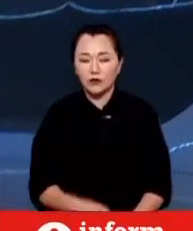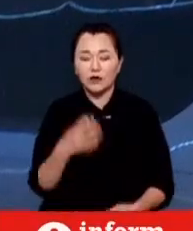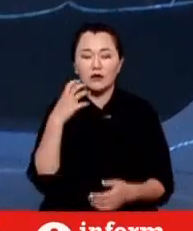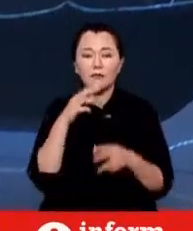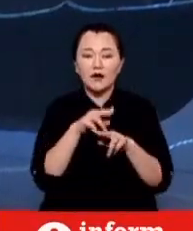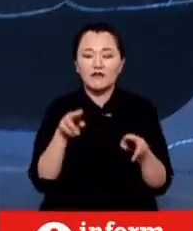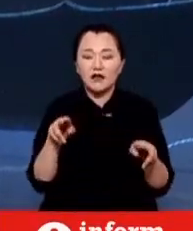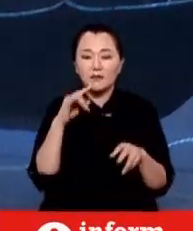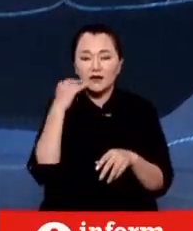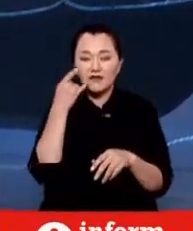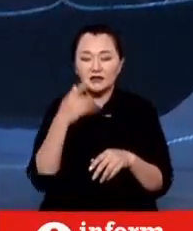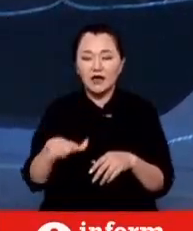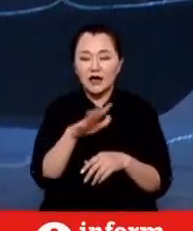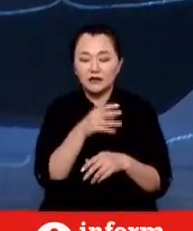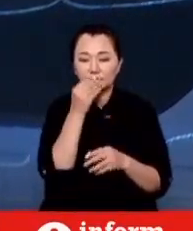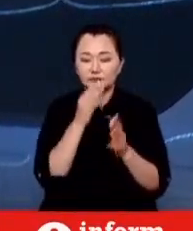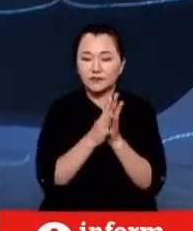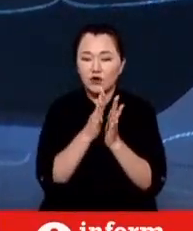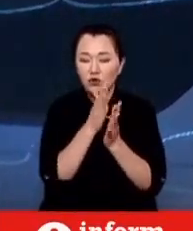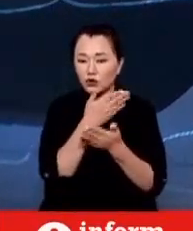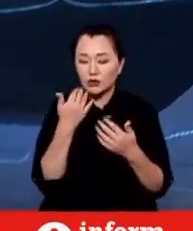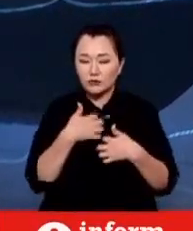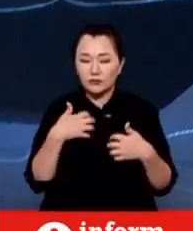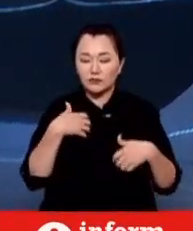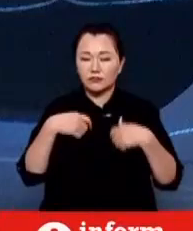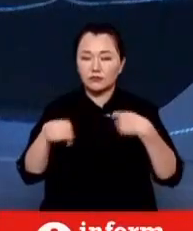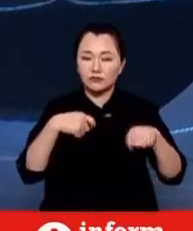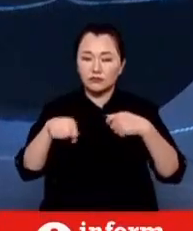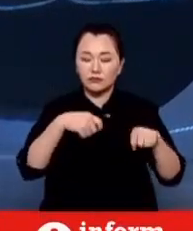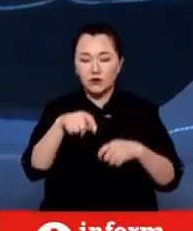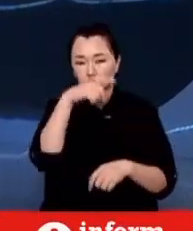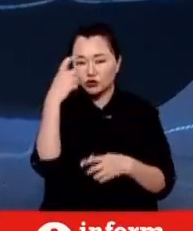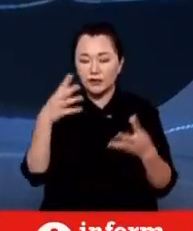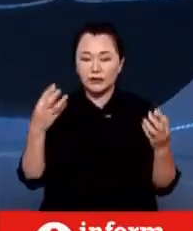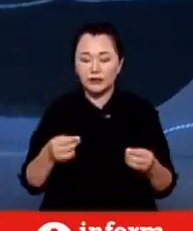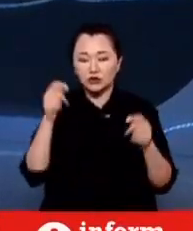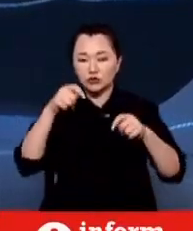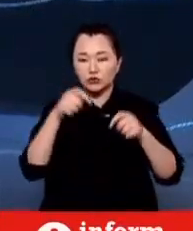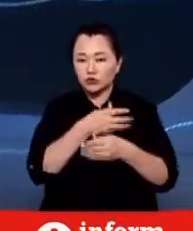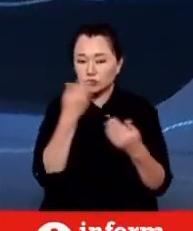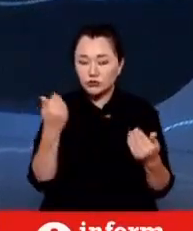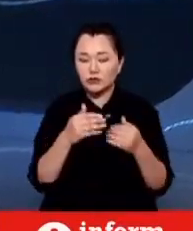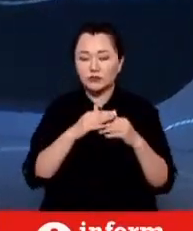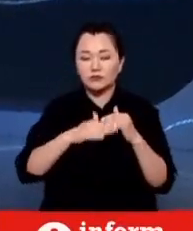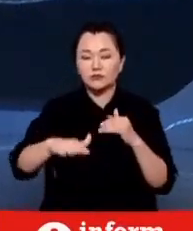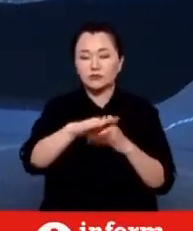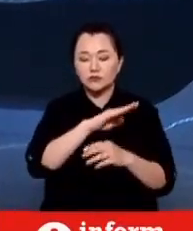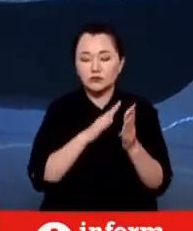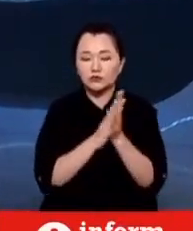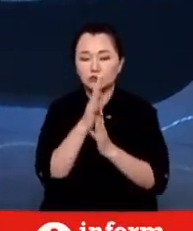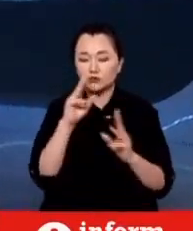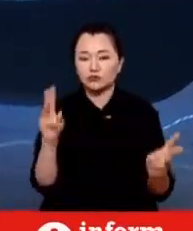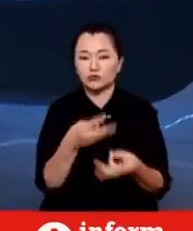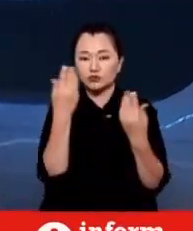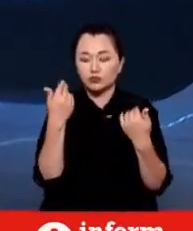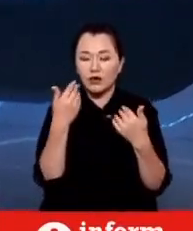Павлодарлық шаруалар жемшөптің жоқтығынан малдарын сатып жатыр. Айтуларынша аптап ыстықта жауын жаумаған соң қырдағы шөп күйіп кеткен.